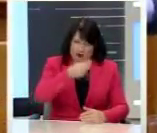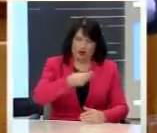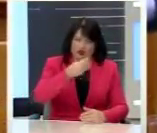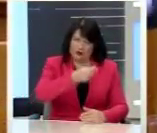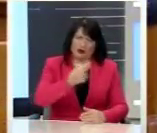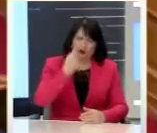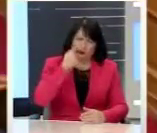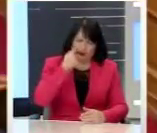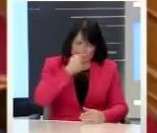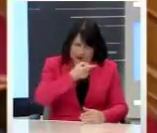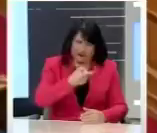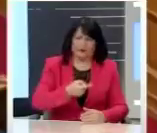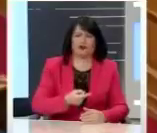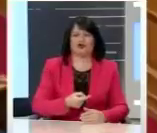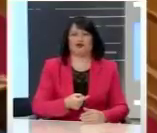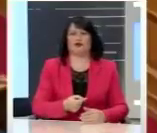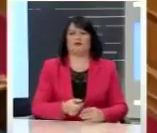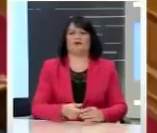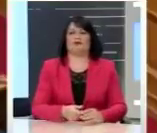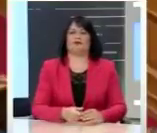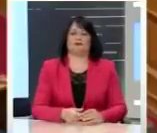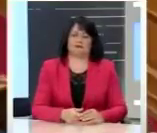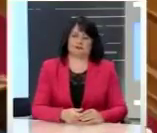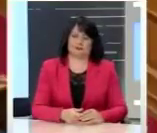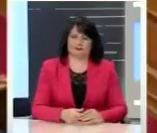δεν το καταθέτω. Δώστε στον κύριο Τζαβάρα. Δώστε το.